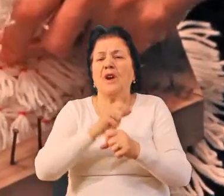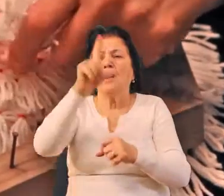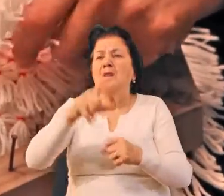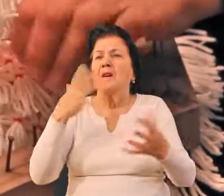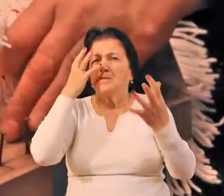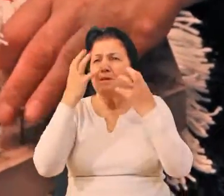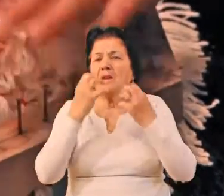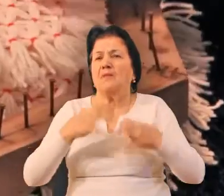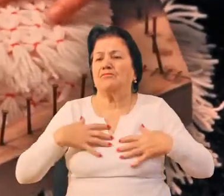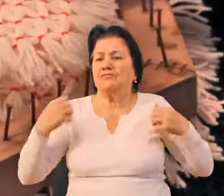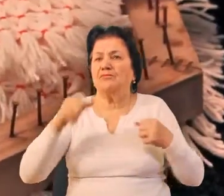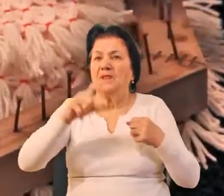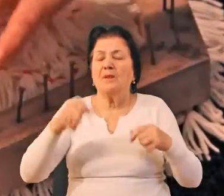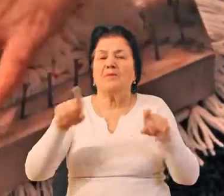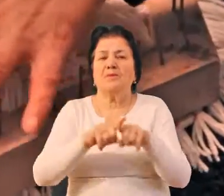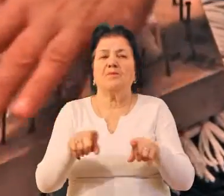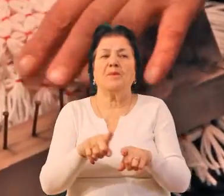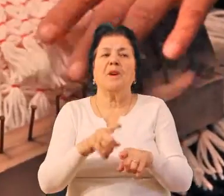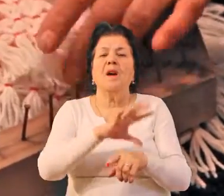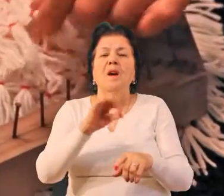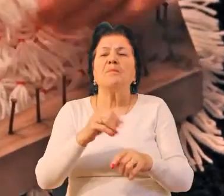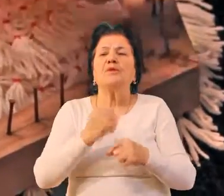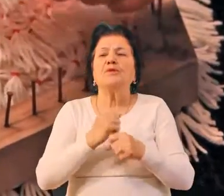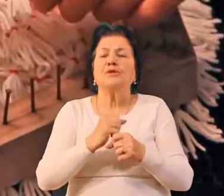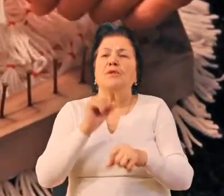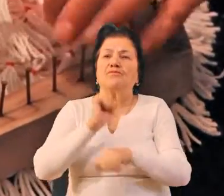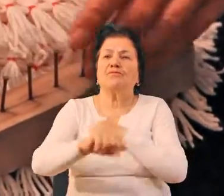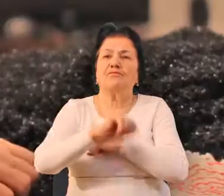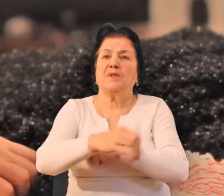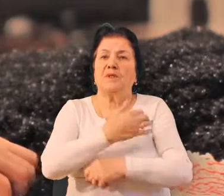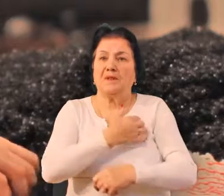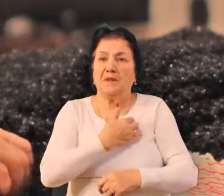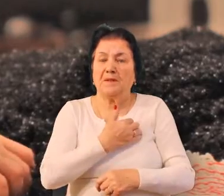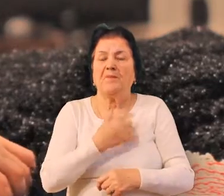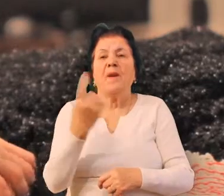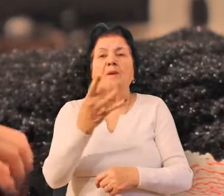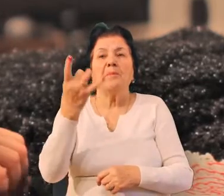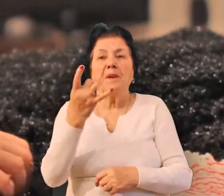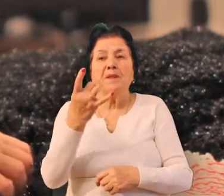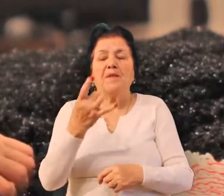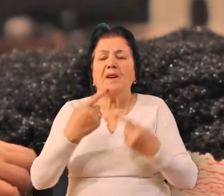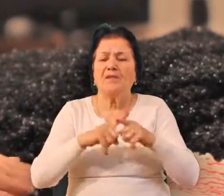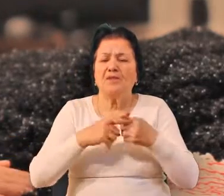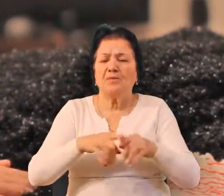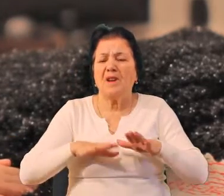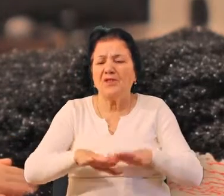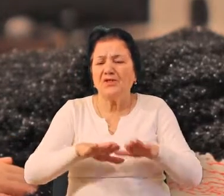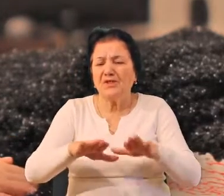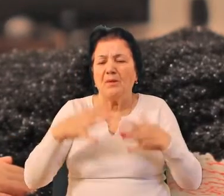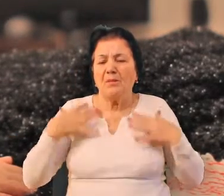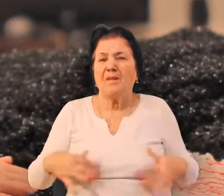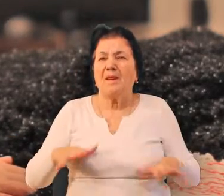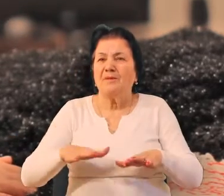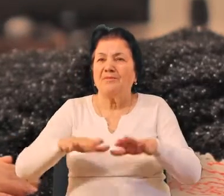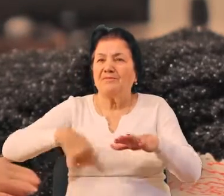özüm barışmırdım ki, yəni həyatda mən istəyirdim hər bir işə, necə sağlam insanlar, o cümlədən mən də hər bir işə